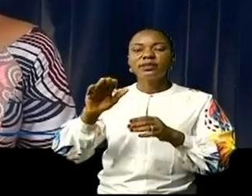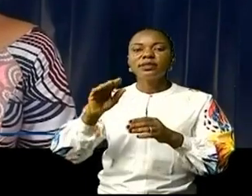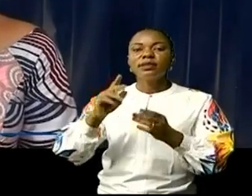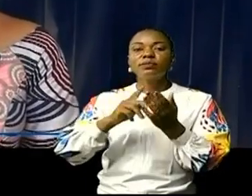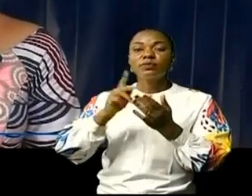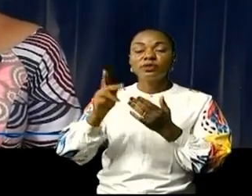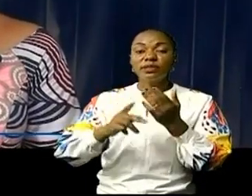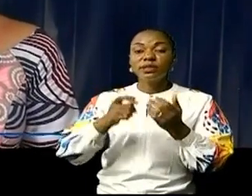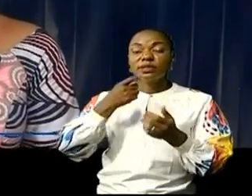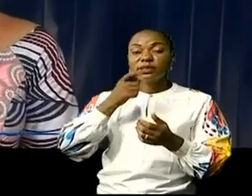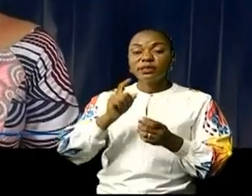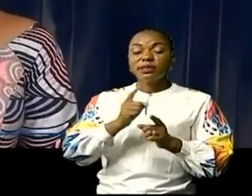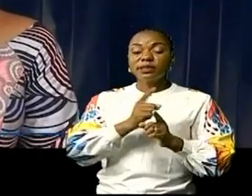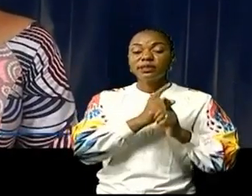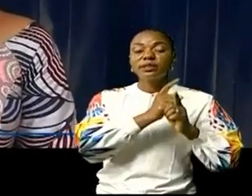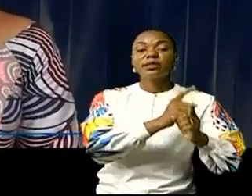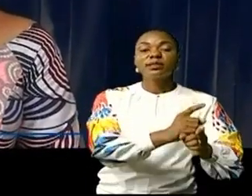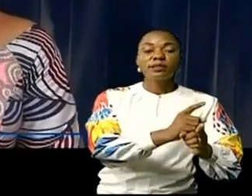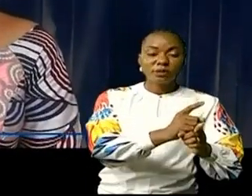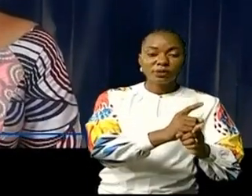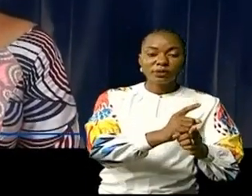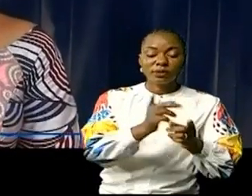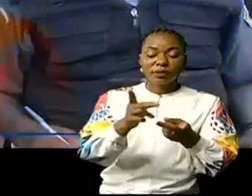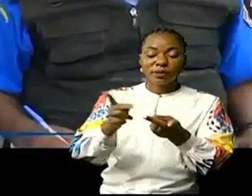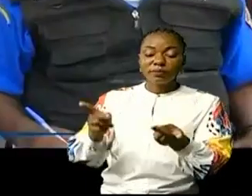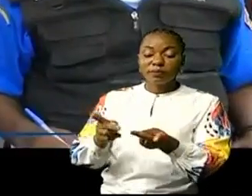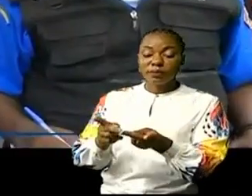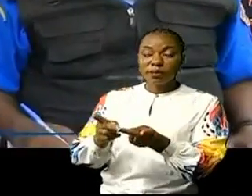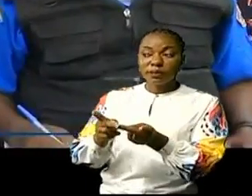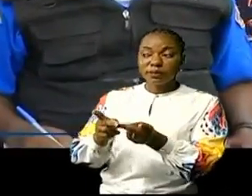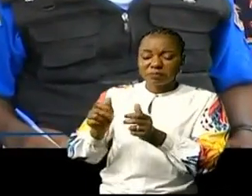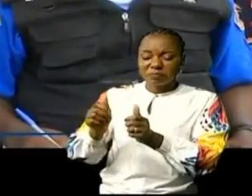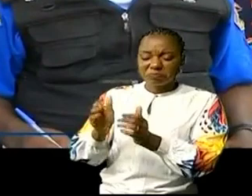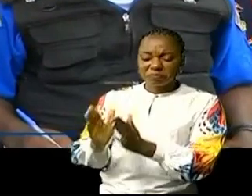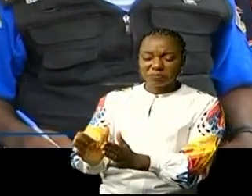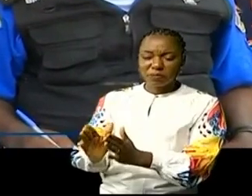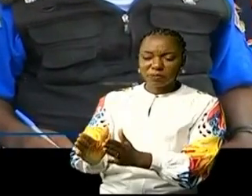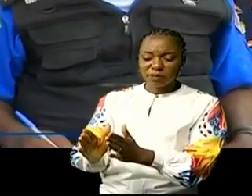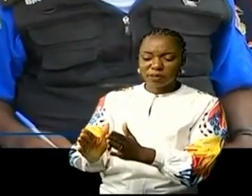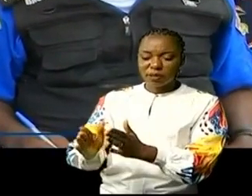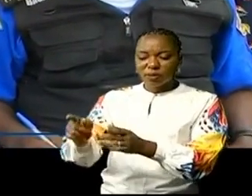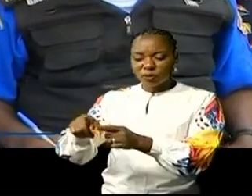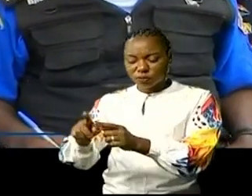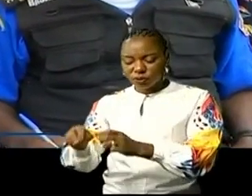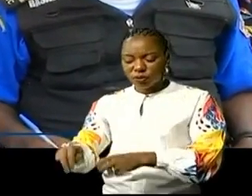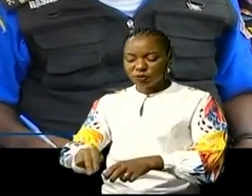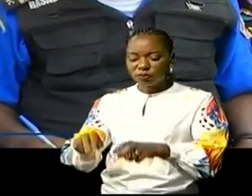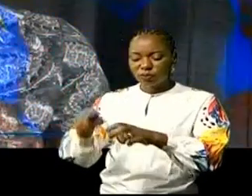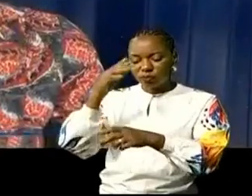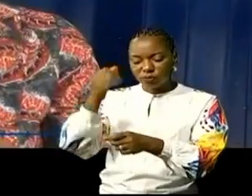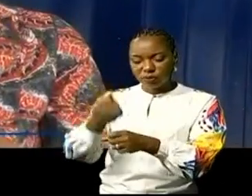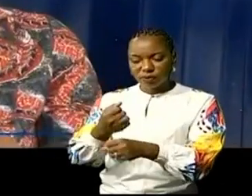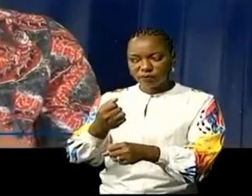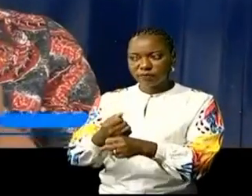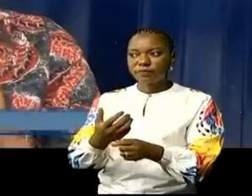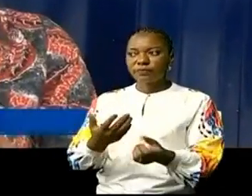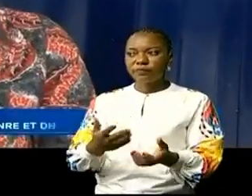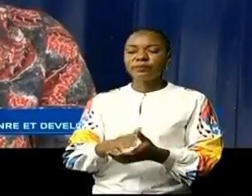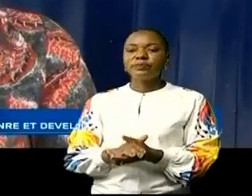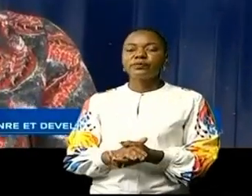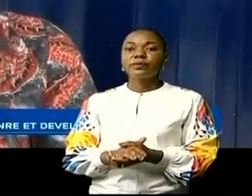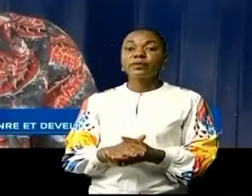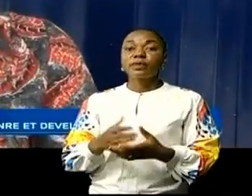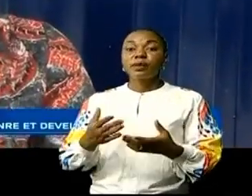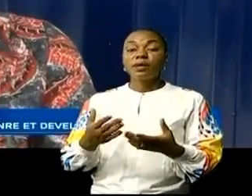Il s'agit de la sécurisation des sites aménagés, l'entretien et les moyens de fonctionnement. Face donc à